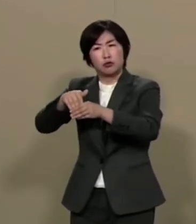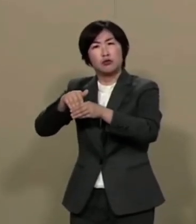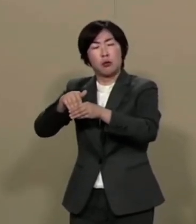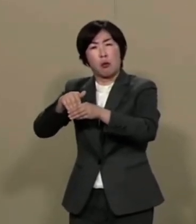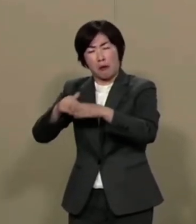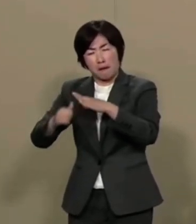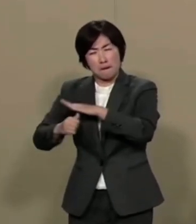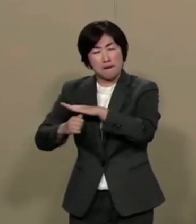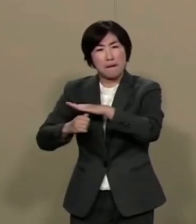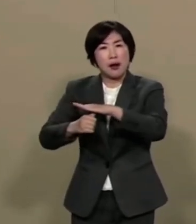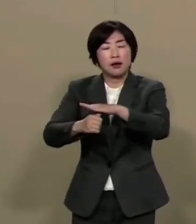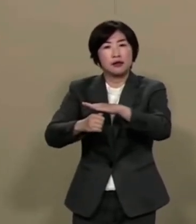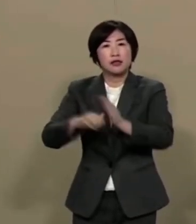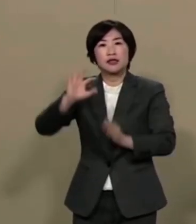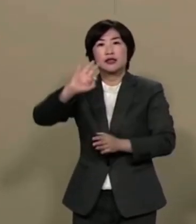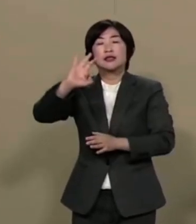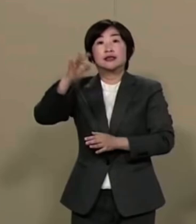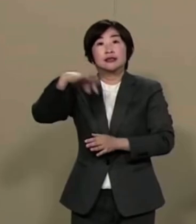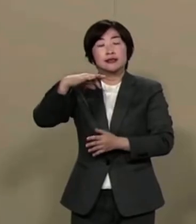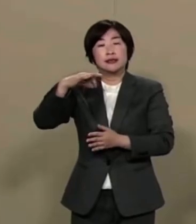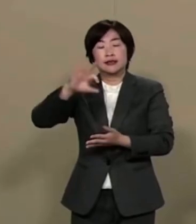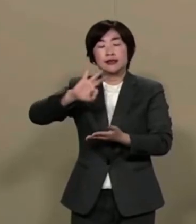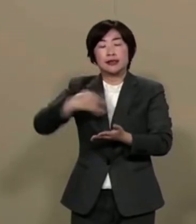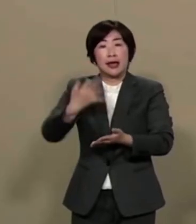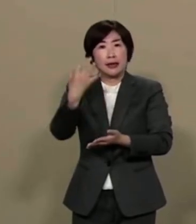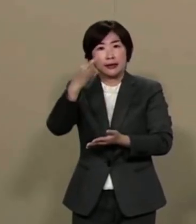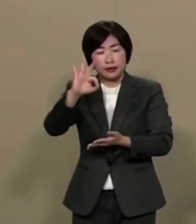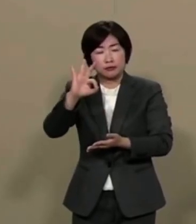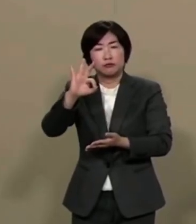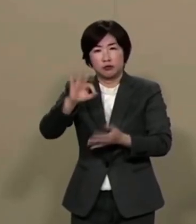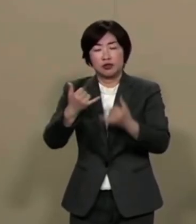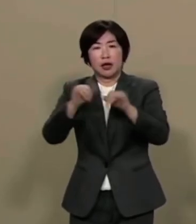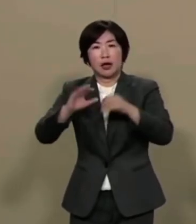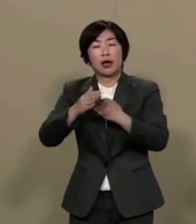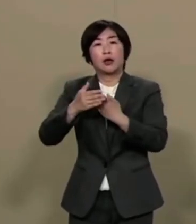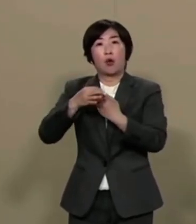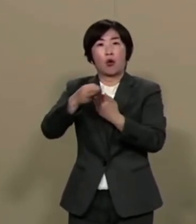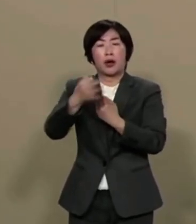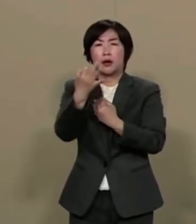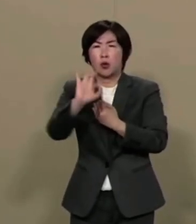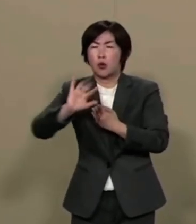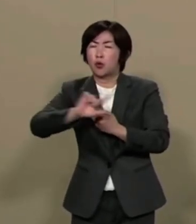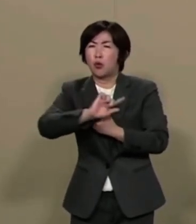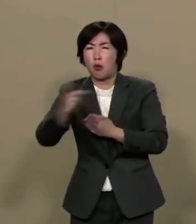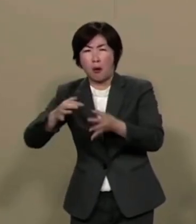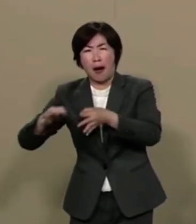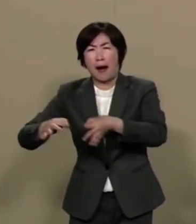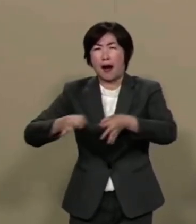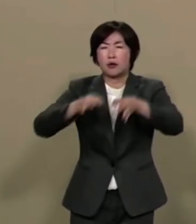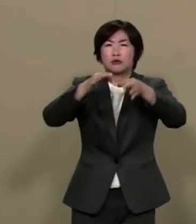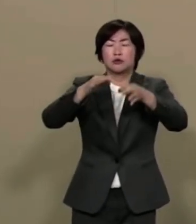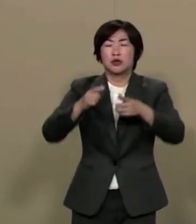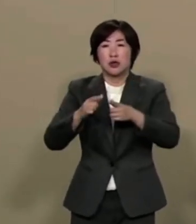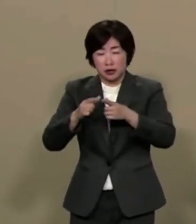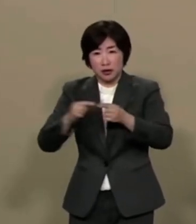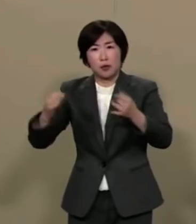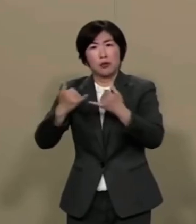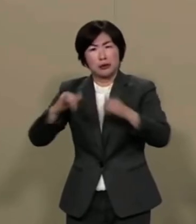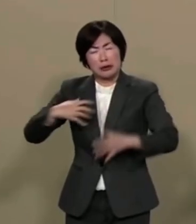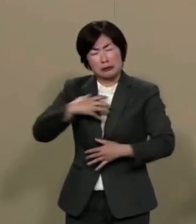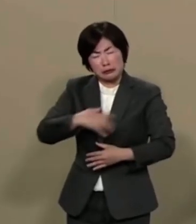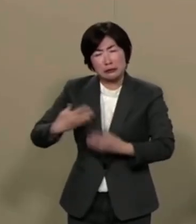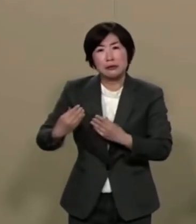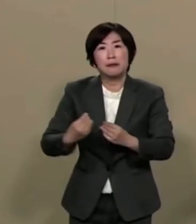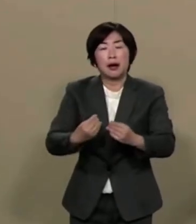税金社会保険料電気代までもが上がる一方国民の生活は苦しくなる方です相対的に国力が